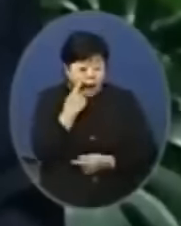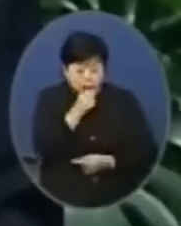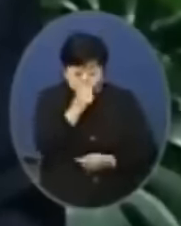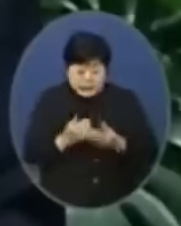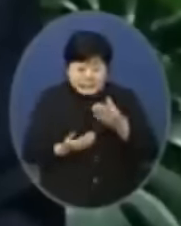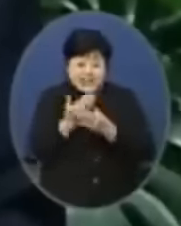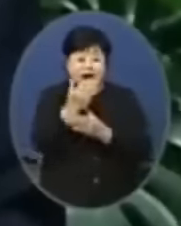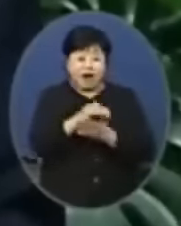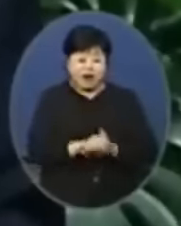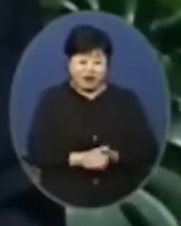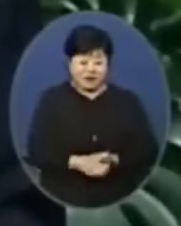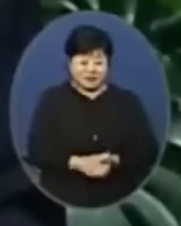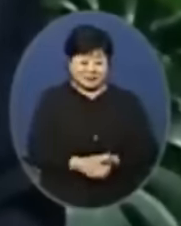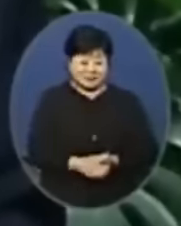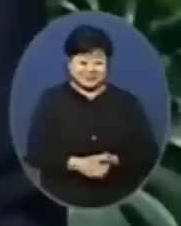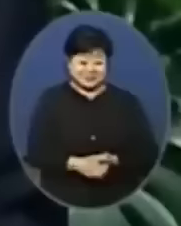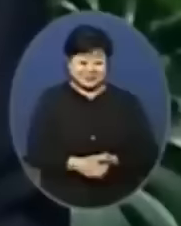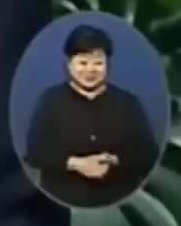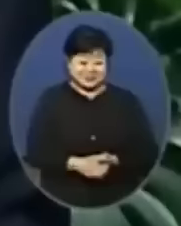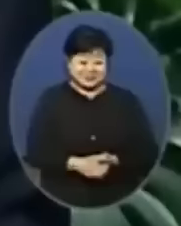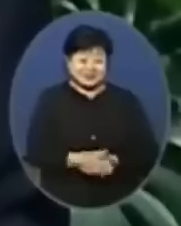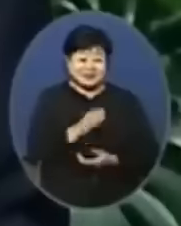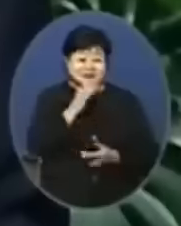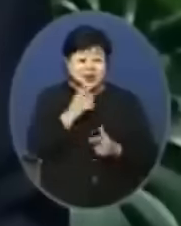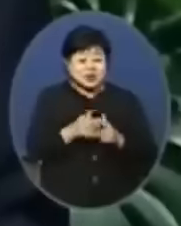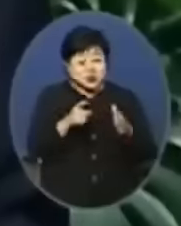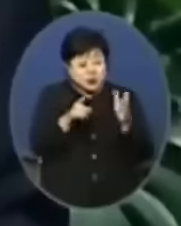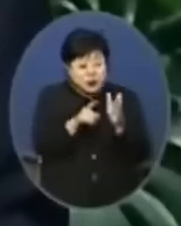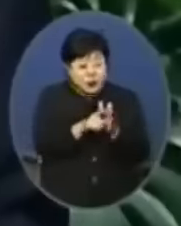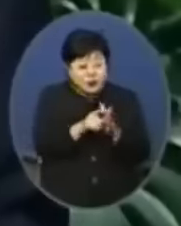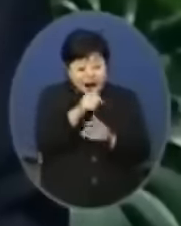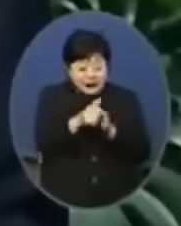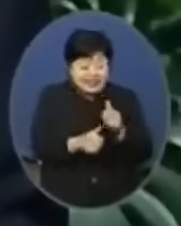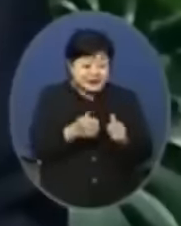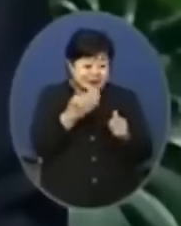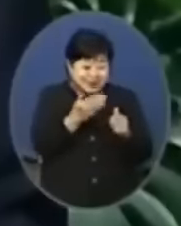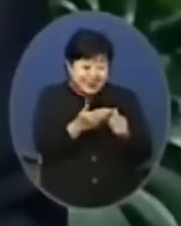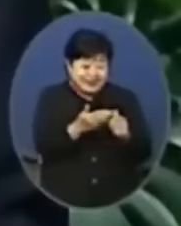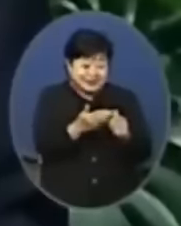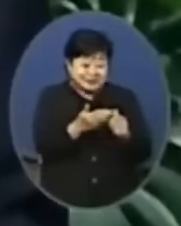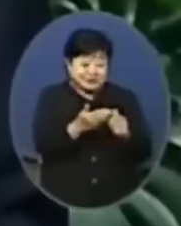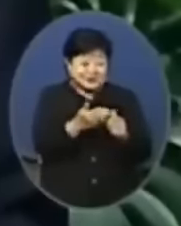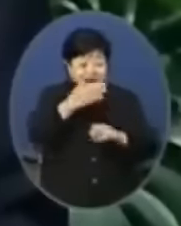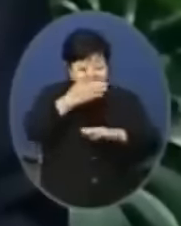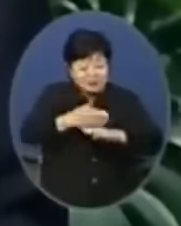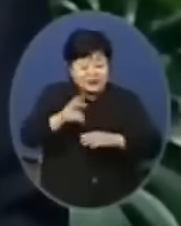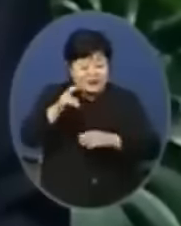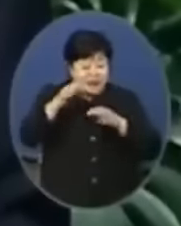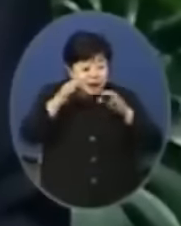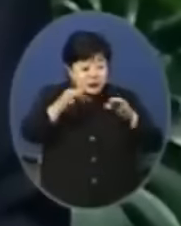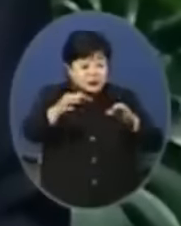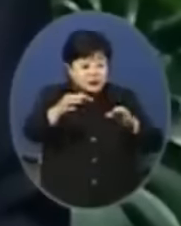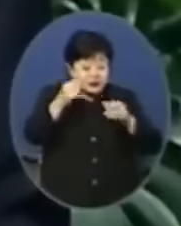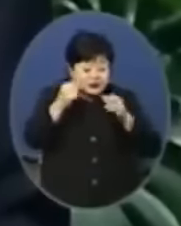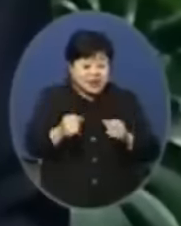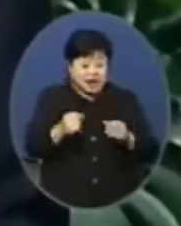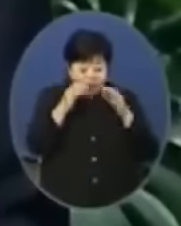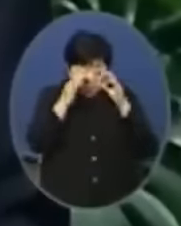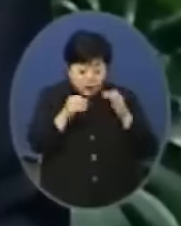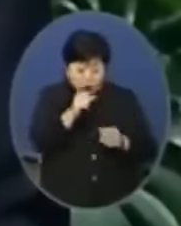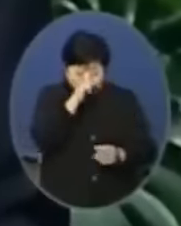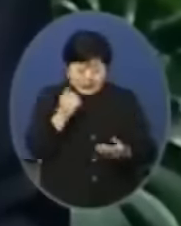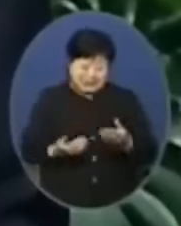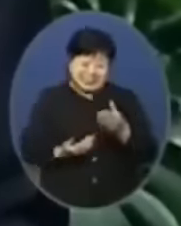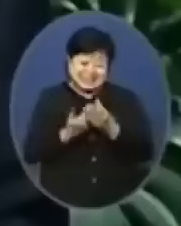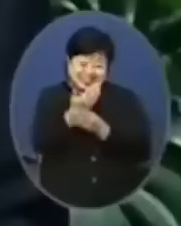생겨난다. 그런데 아닌 게 아니라 예수를 믿고 하나님께 감사와 찬양을 드리며 살아보니까 좋은